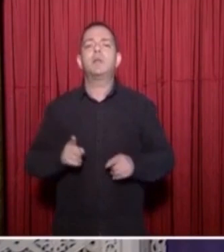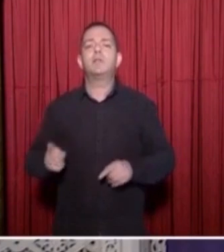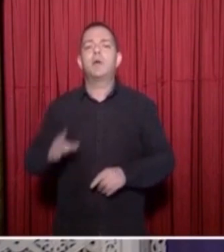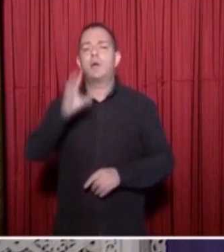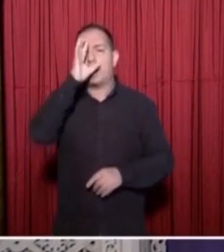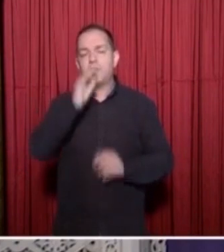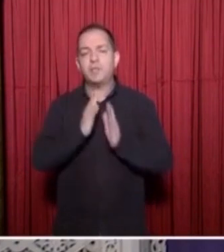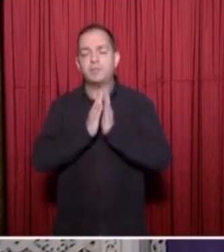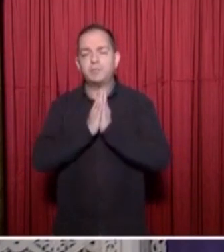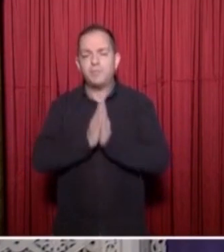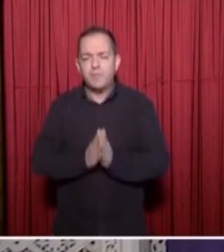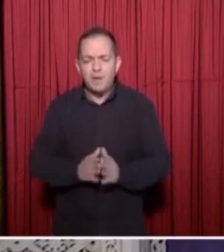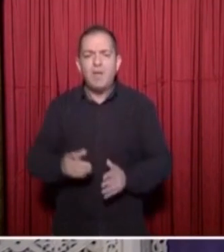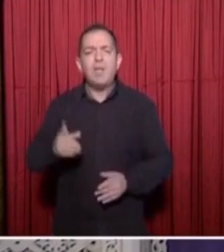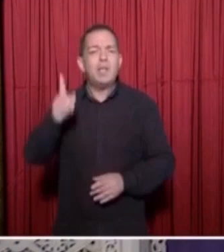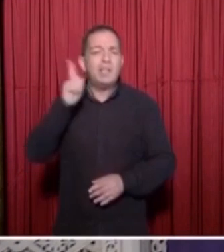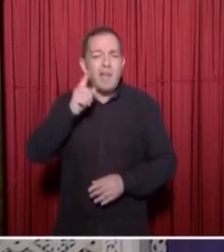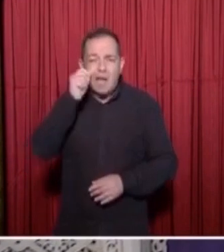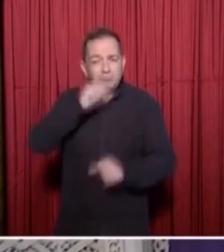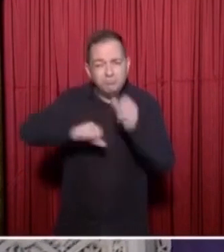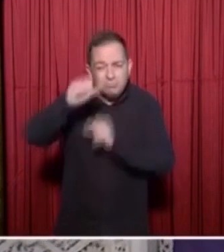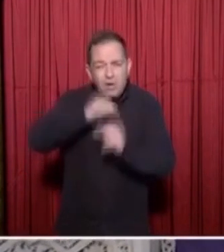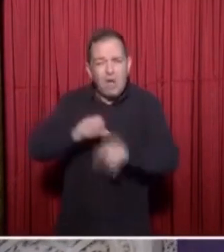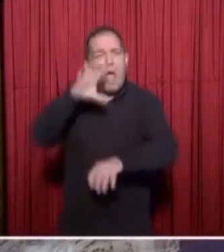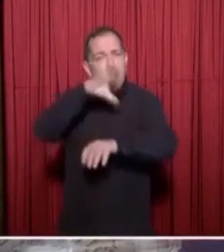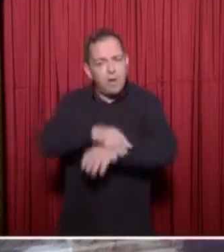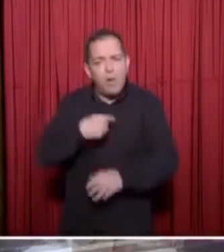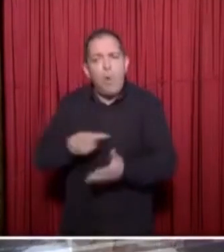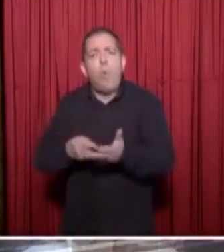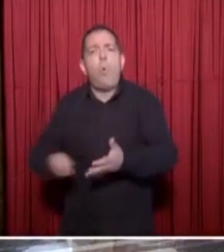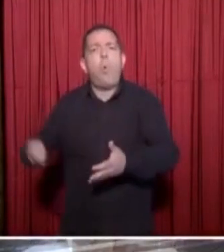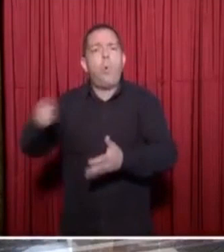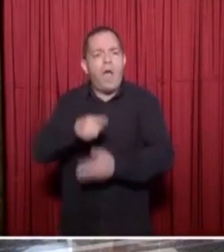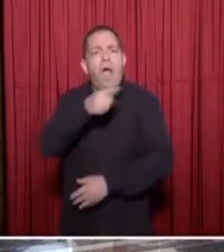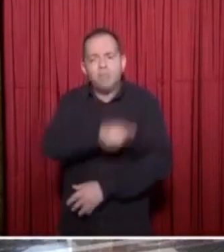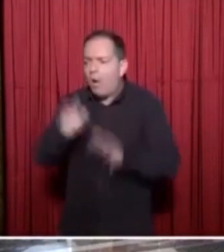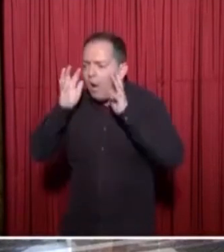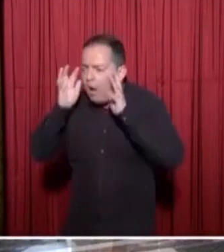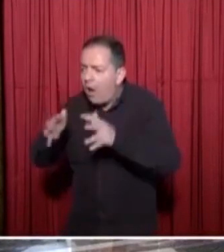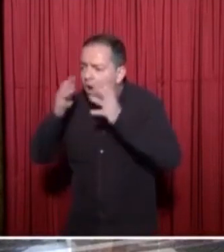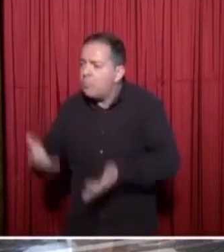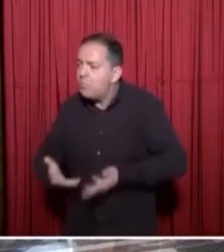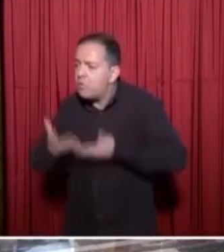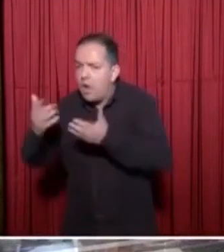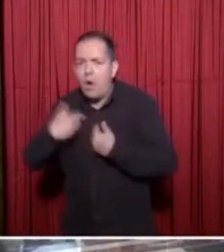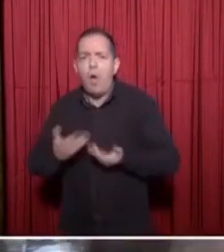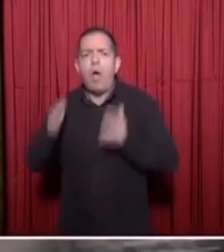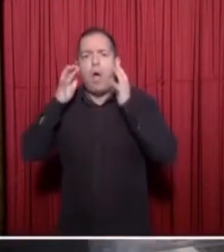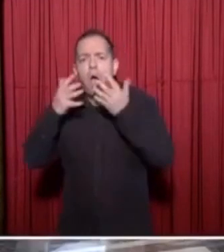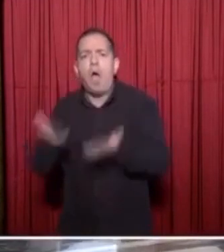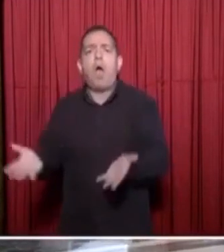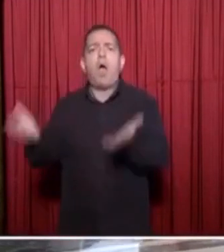αιώνων. Αμήν. Υπέρ την πόρνην αγαθέ ανομίσας δακρυονόβρους ουδαμός υπροσήξα, αλλά